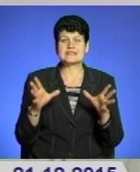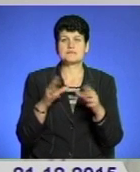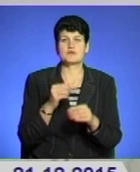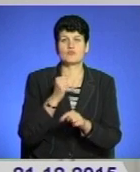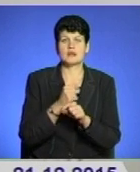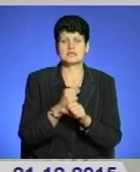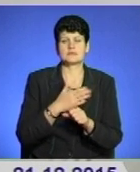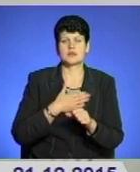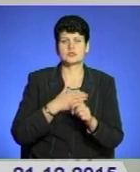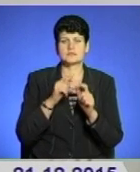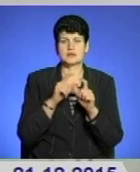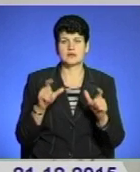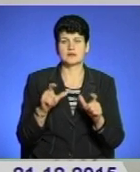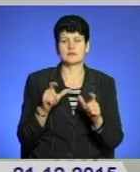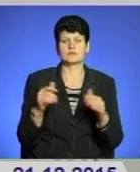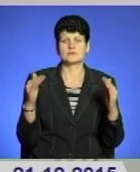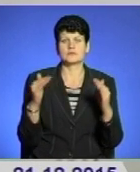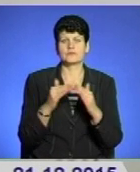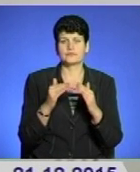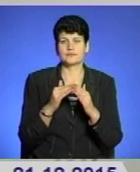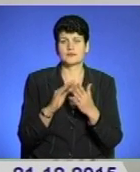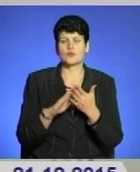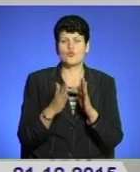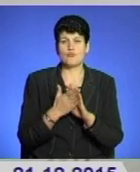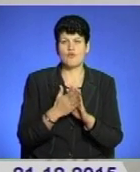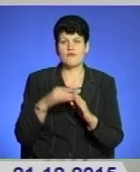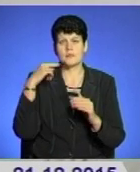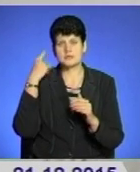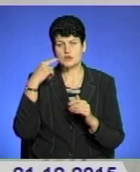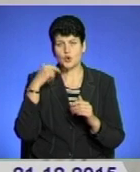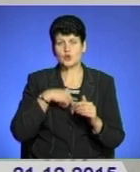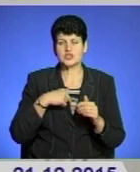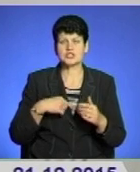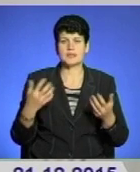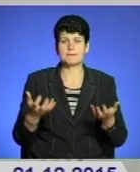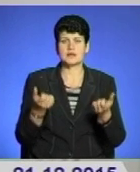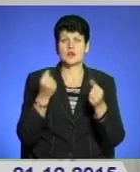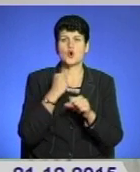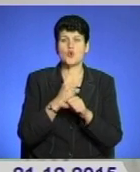співпрацею з нашим закладом в амбулаторних умовах, психологічна підтримка